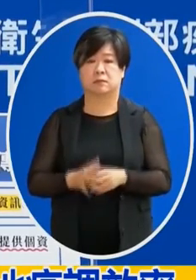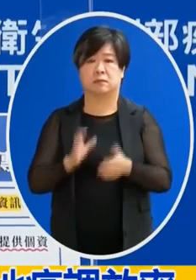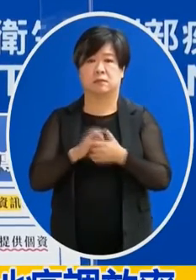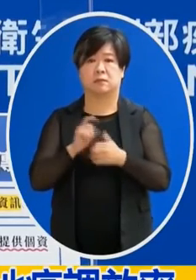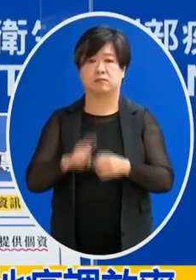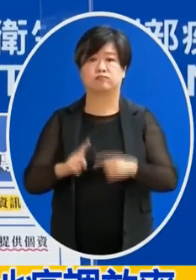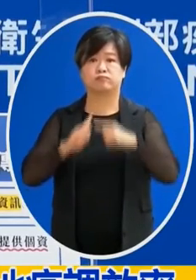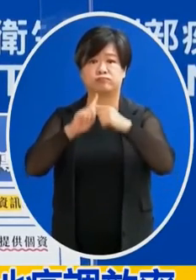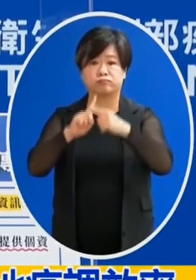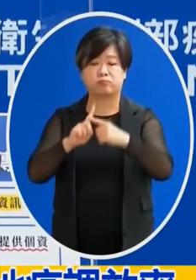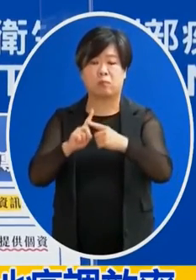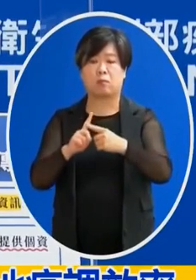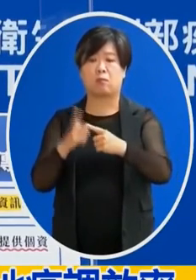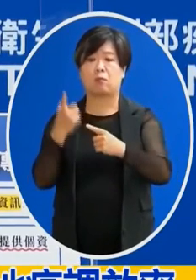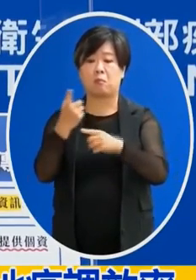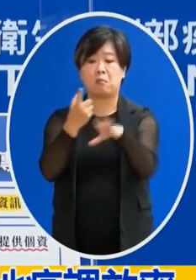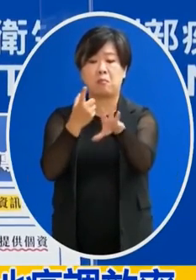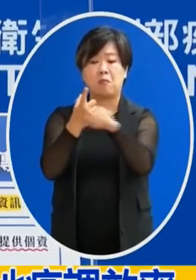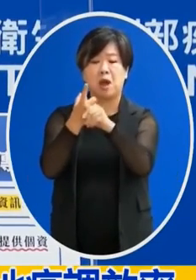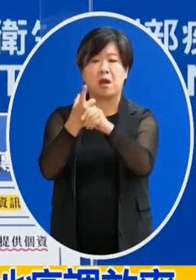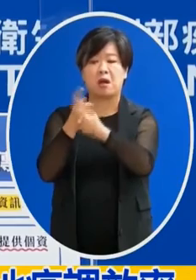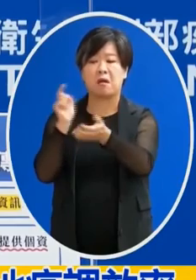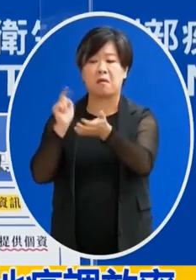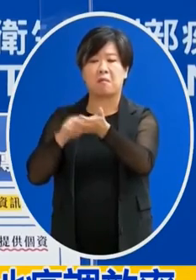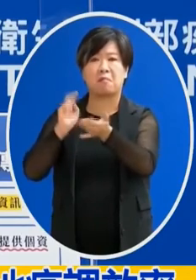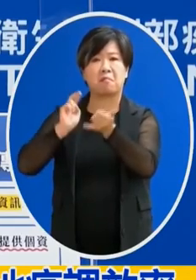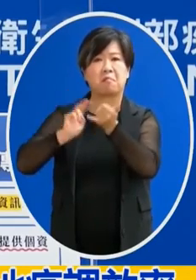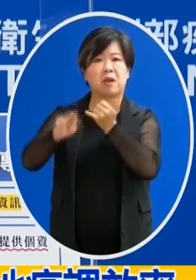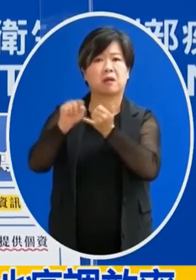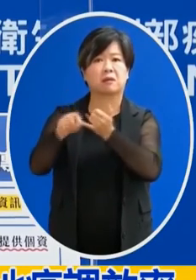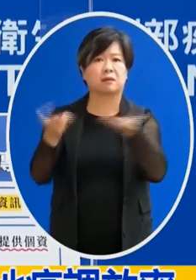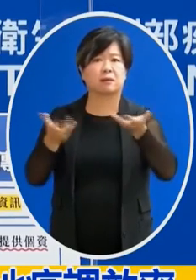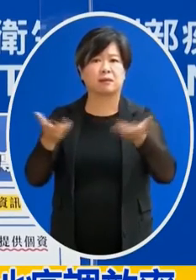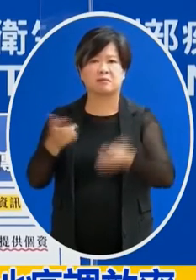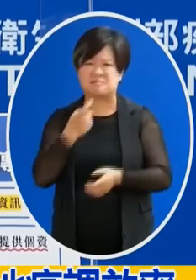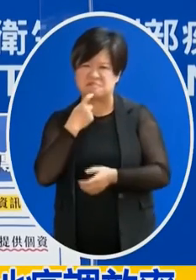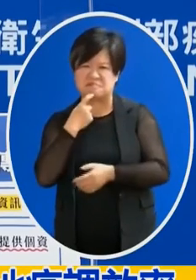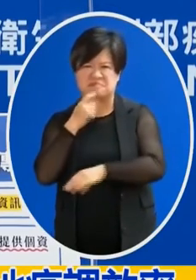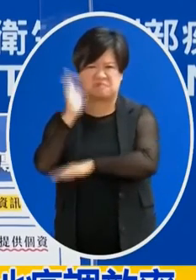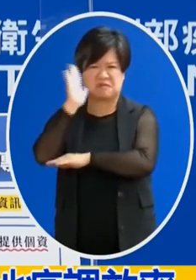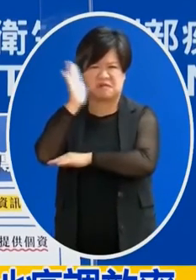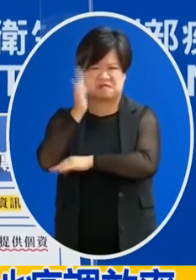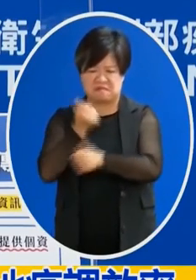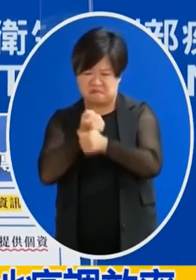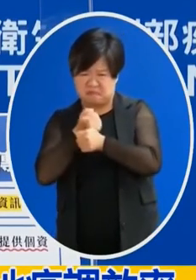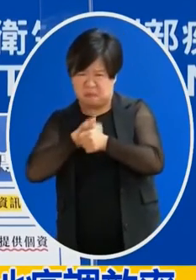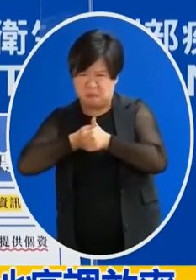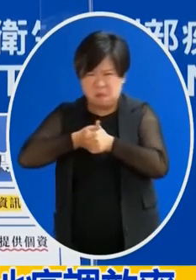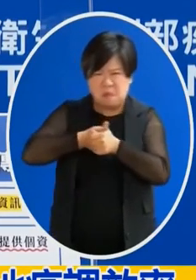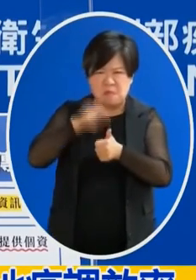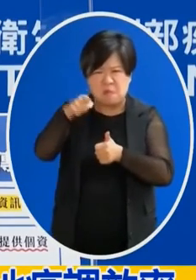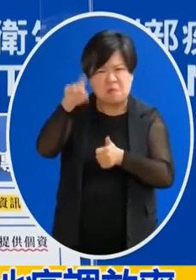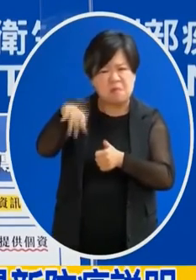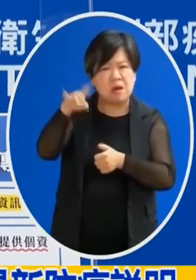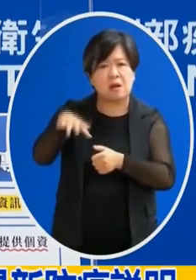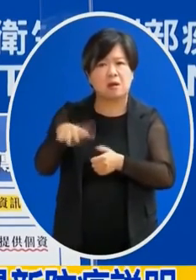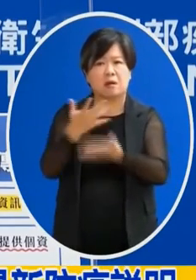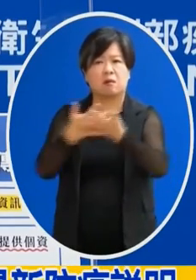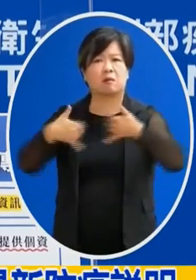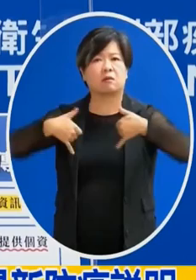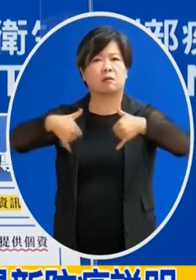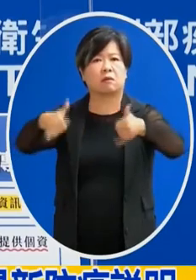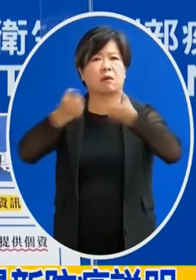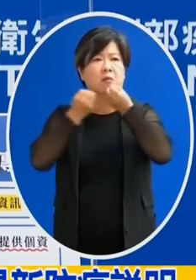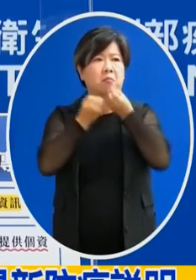制，那有侵害个人隐私，政府借机监控人民的这个行踪的这一个在网路上所